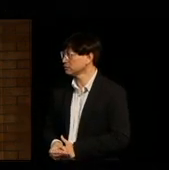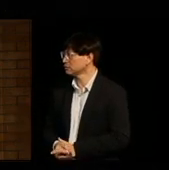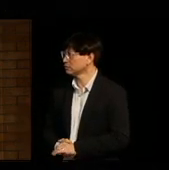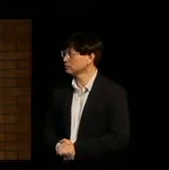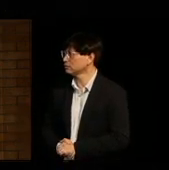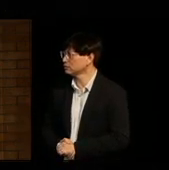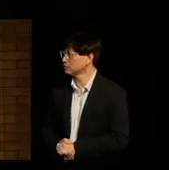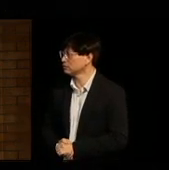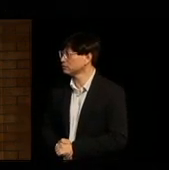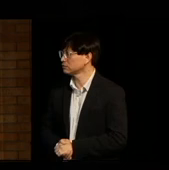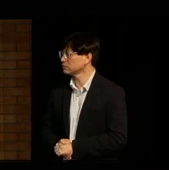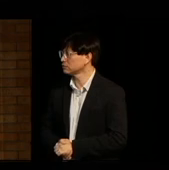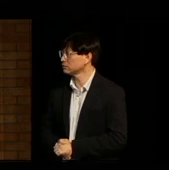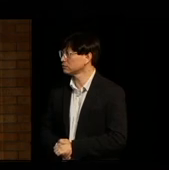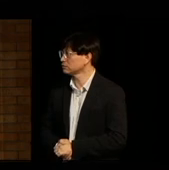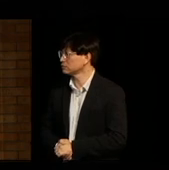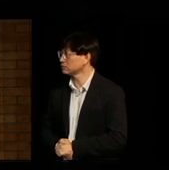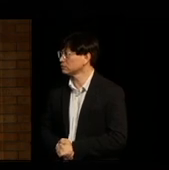io ehm